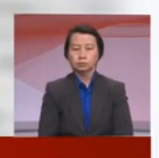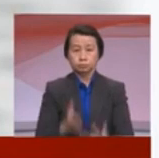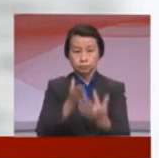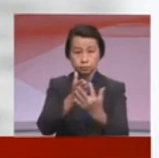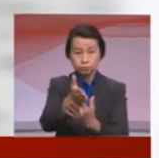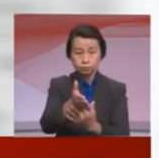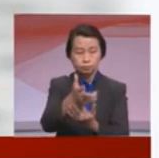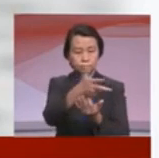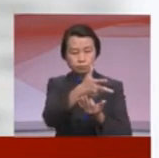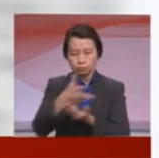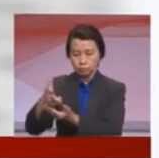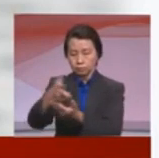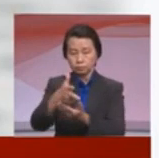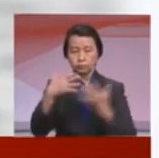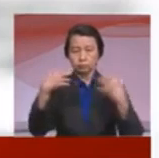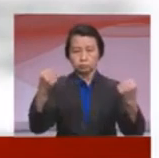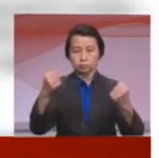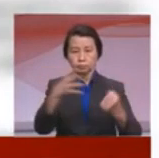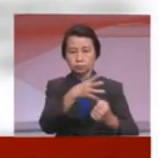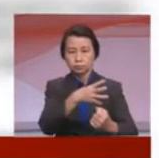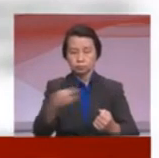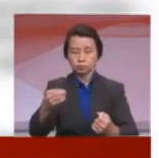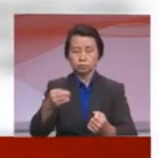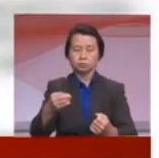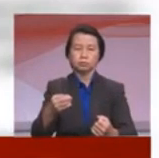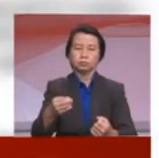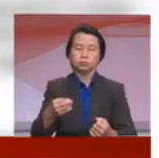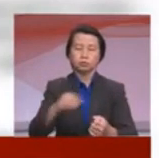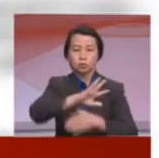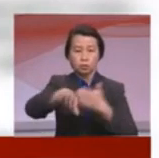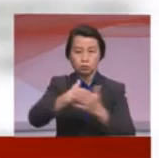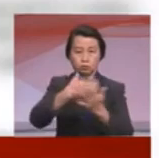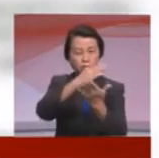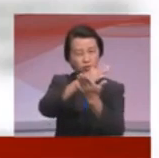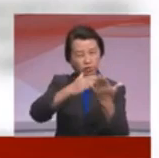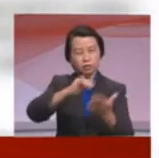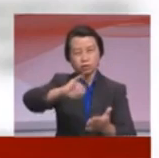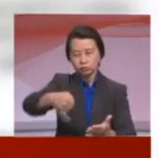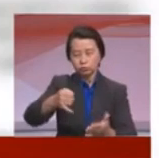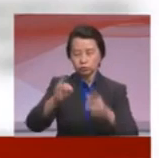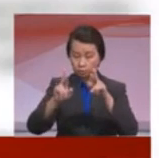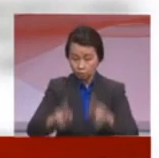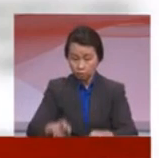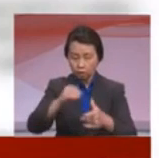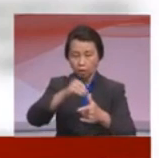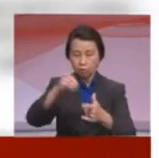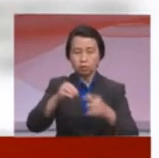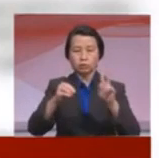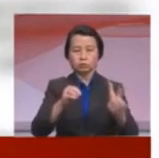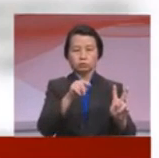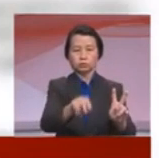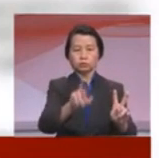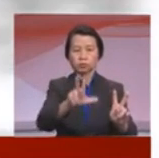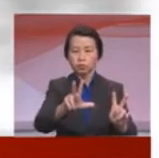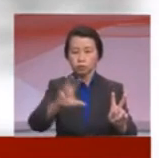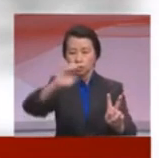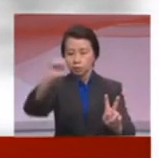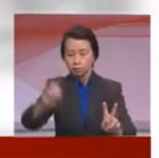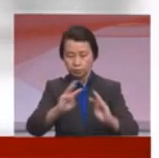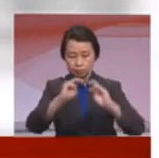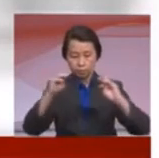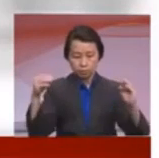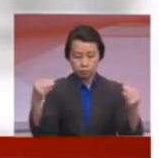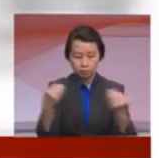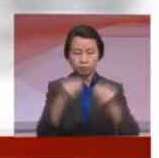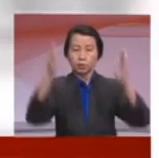Menerusi tinjauan kesihatan dan morbiditi kebangsaan, hampir setengah juta rakyat atau 2.3% masyarakat